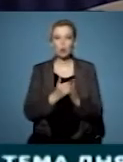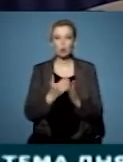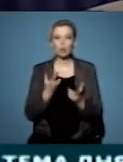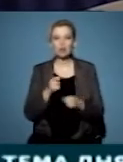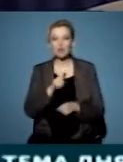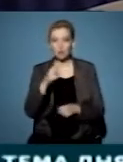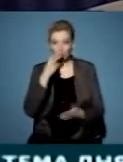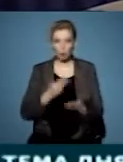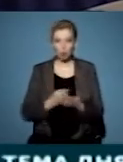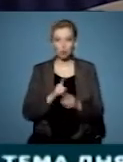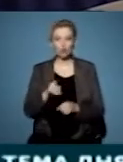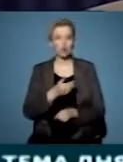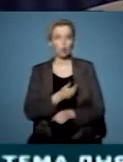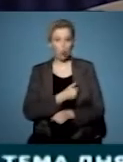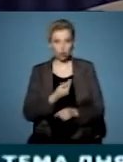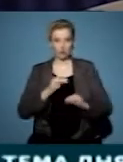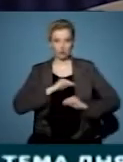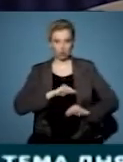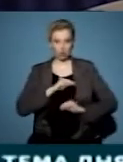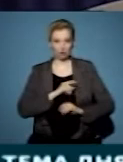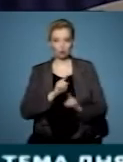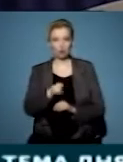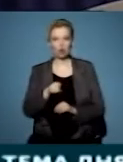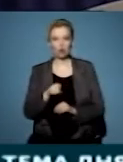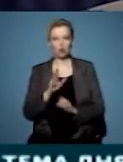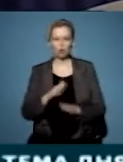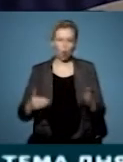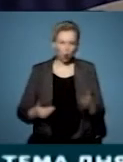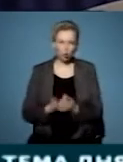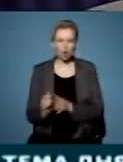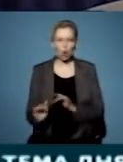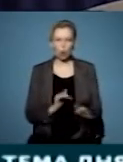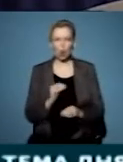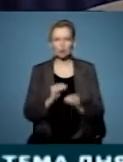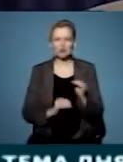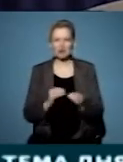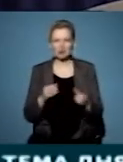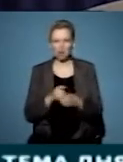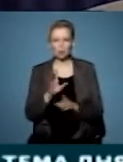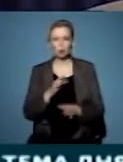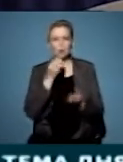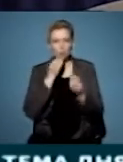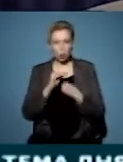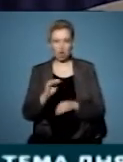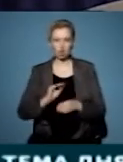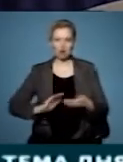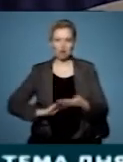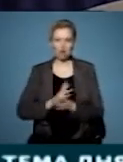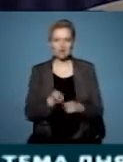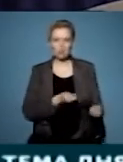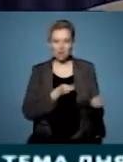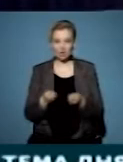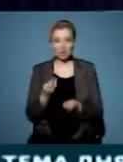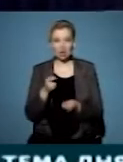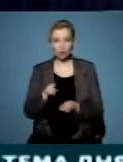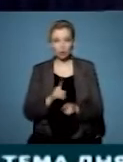ви показуєте, що ви хочете працювати, що ви будете оновлювати рухомий склад, що ви будете покращувати якість перевезення,